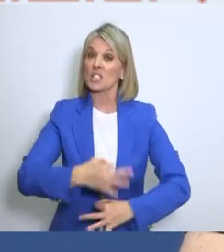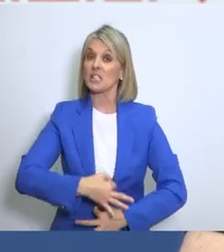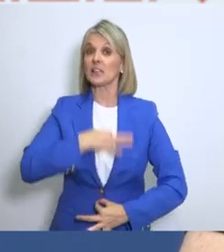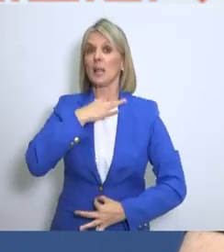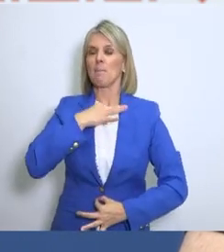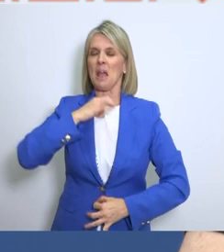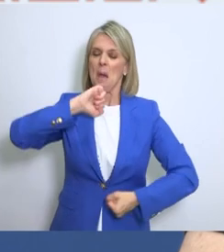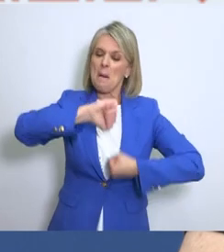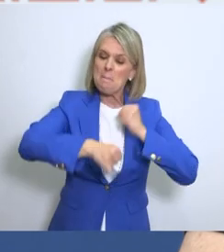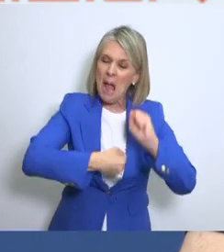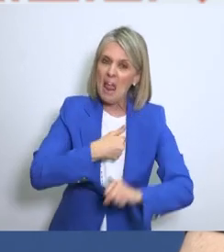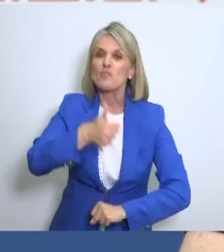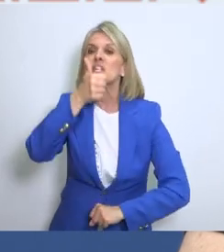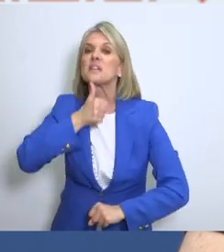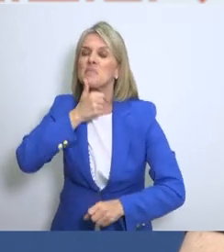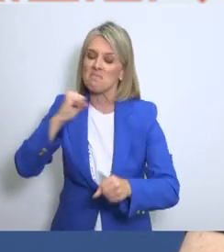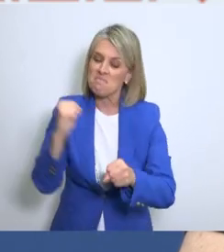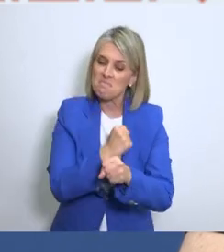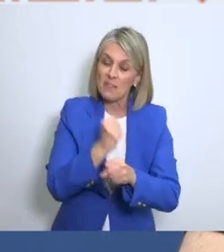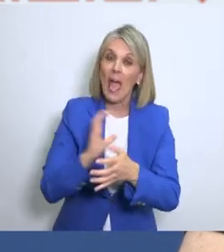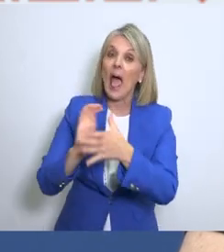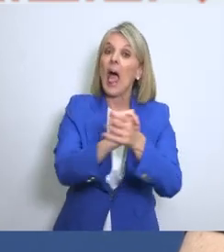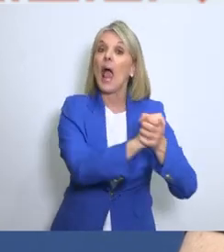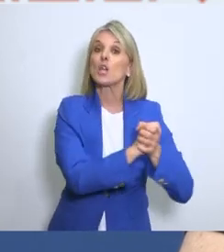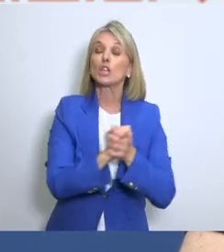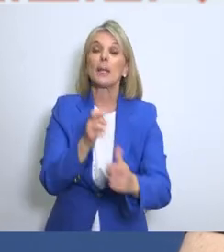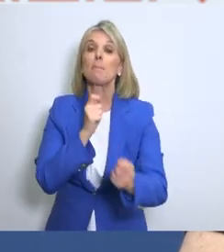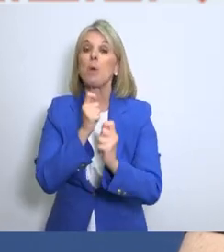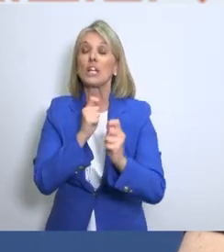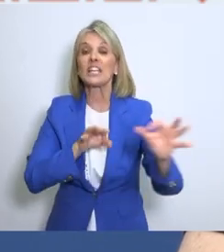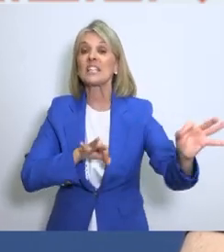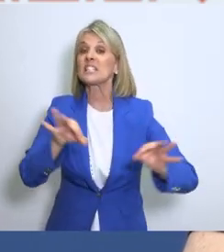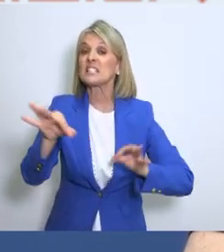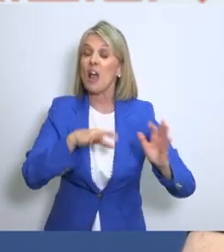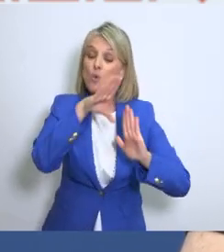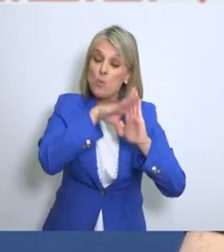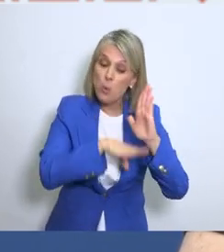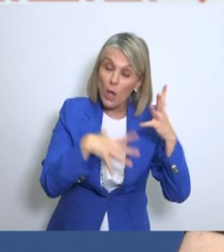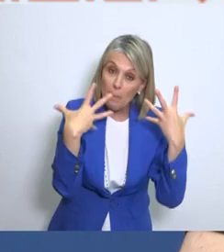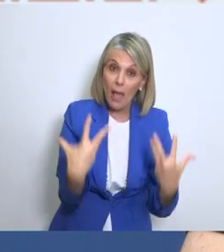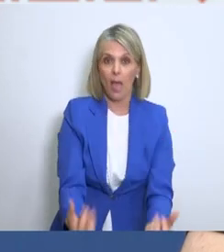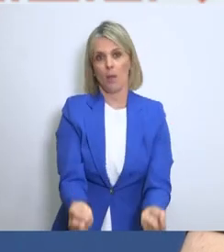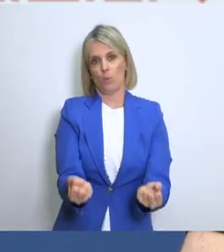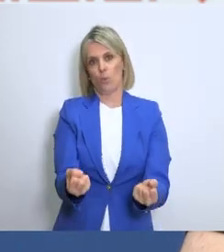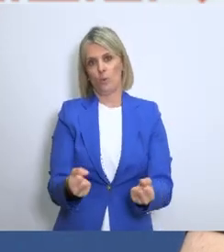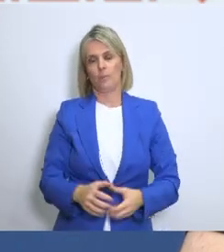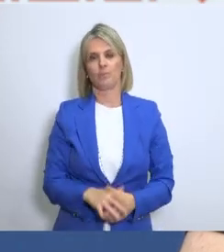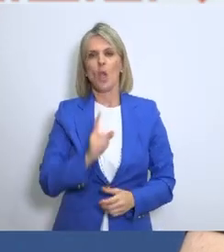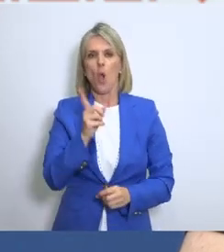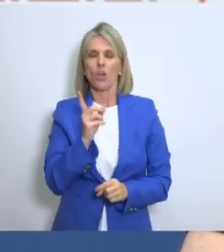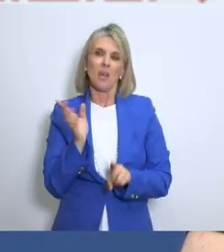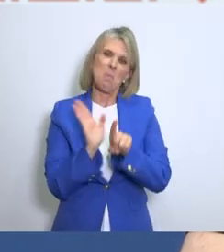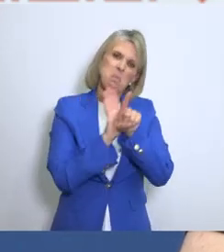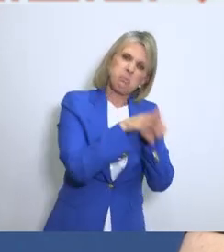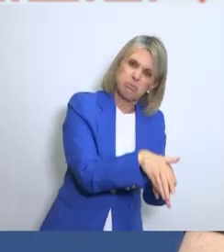που παλεύουν με επιμονή, ενωτική πολιτική, σχέδιο και πρόγραμμα, που δεν υποτάσσονται στο νεοφιλελεύθερο δόγμα